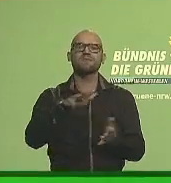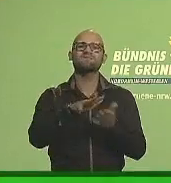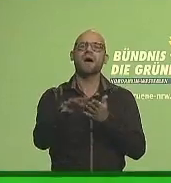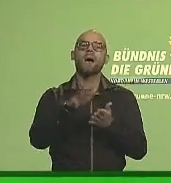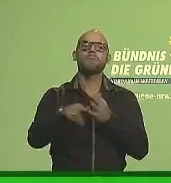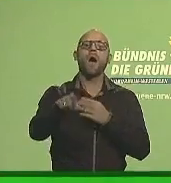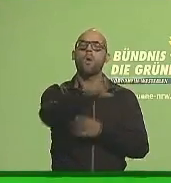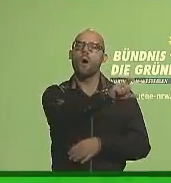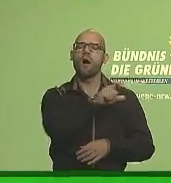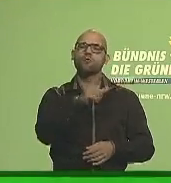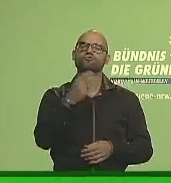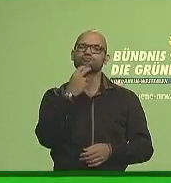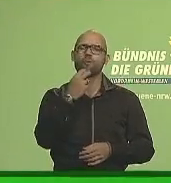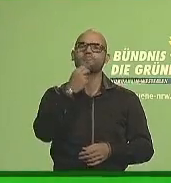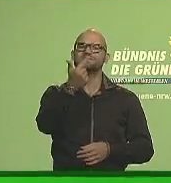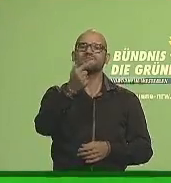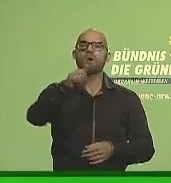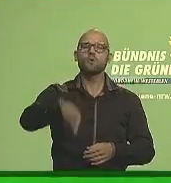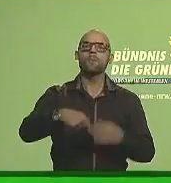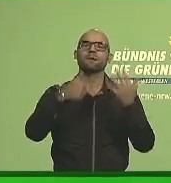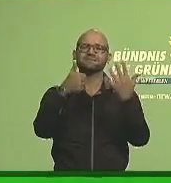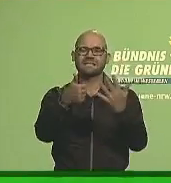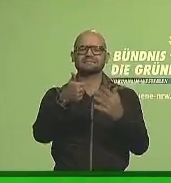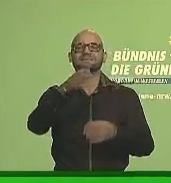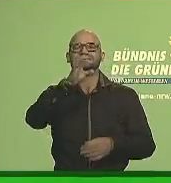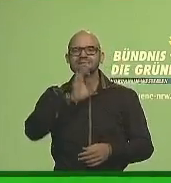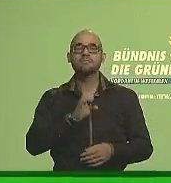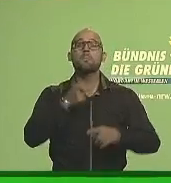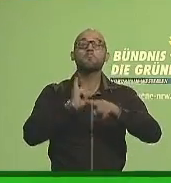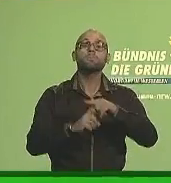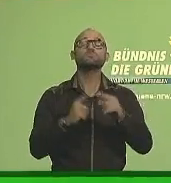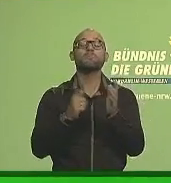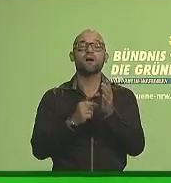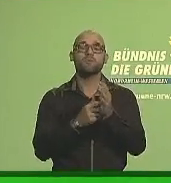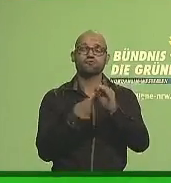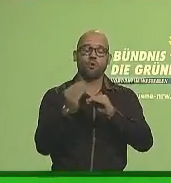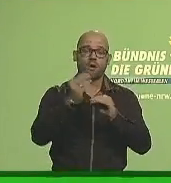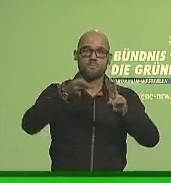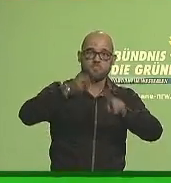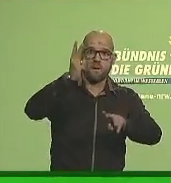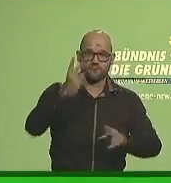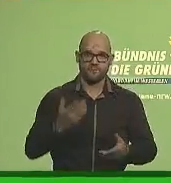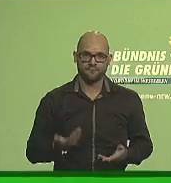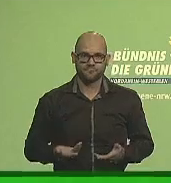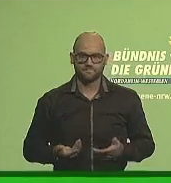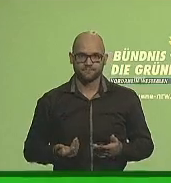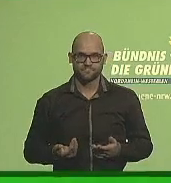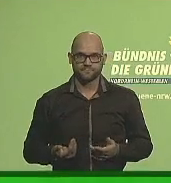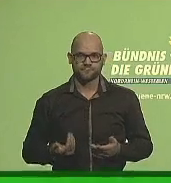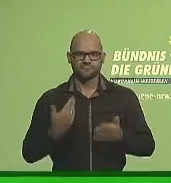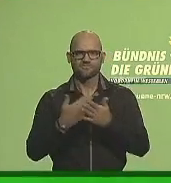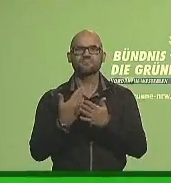Cent teurer geworden ist plus Mehrwertsteuer. 2,6 Cent. Und was ist der Anteil der Erneuerbaren daran?